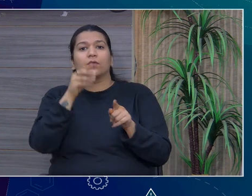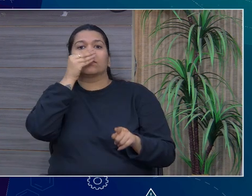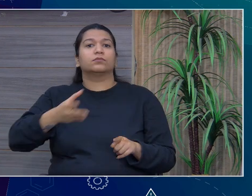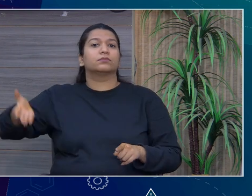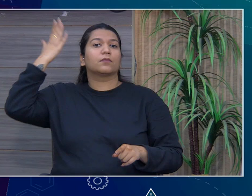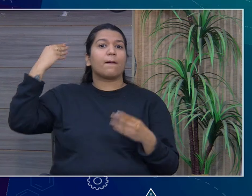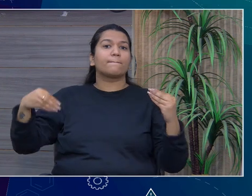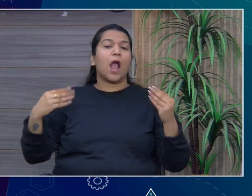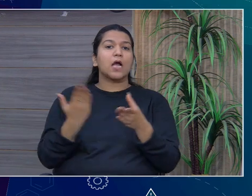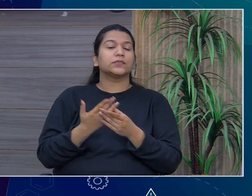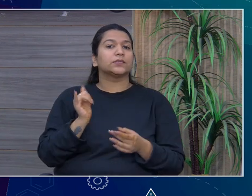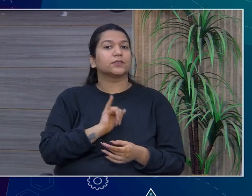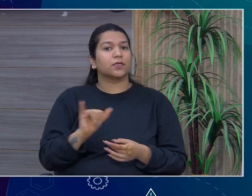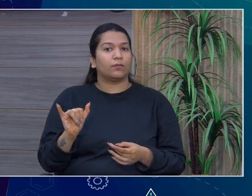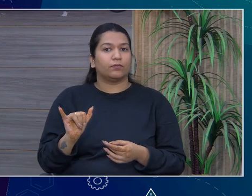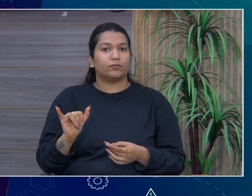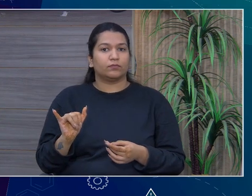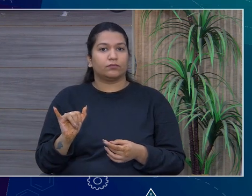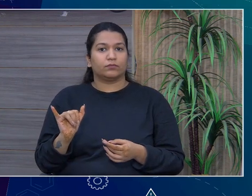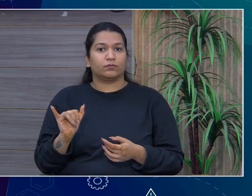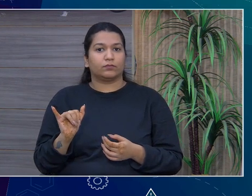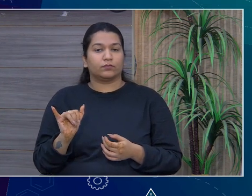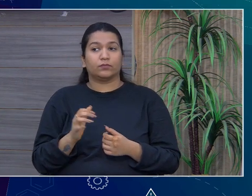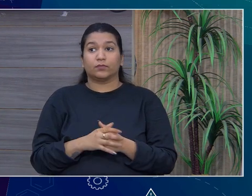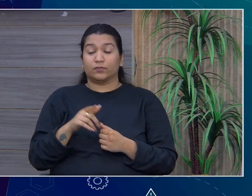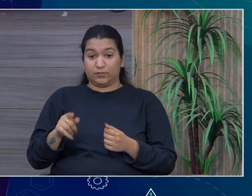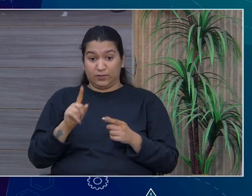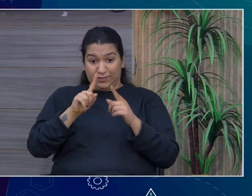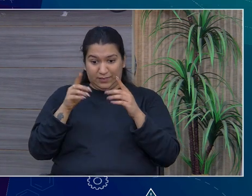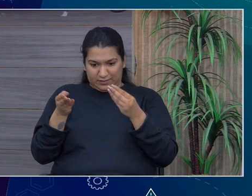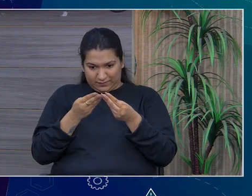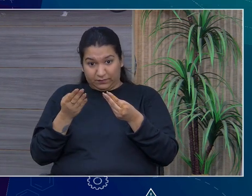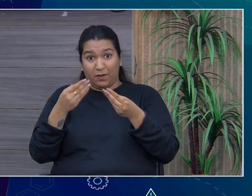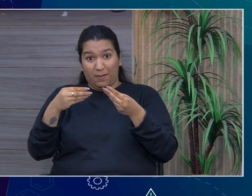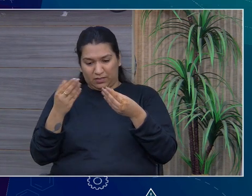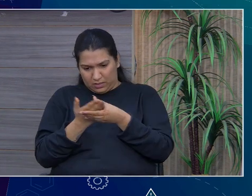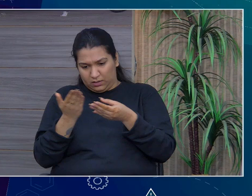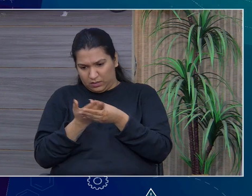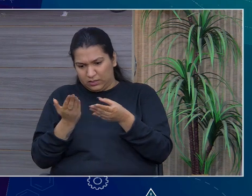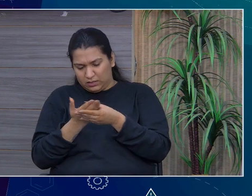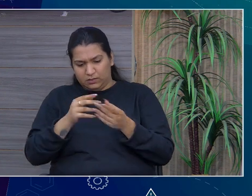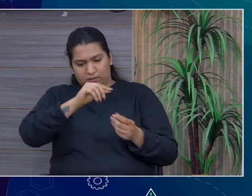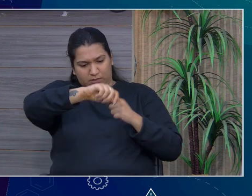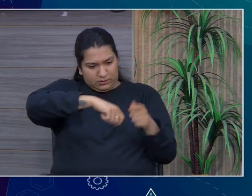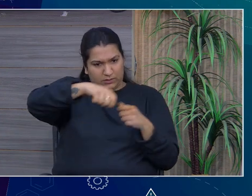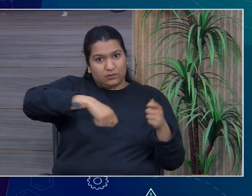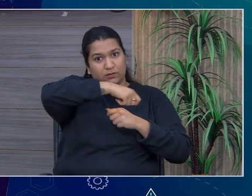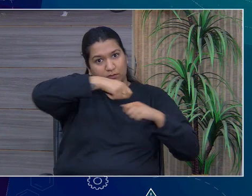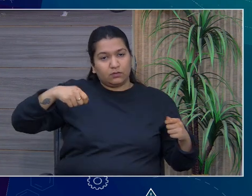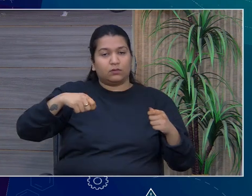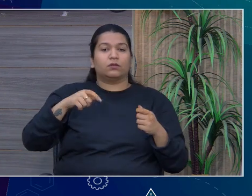मेंशन किया जाता था और फिर उसके बाद उन फोलियोज को एक के अंदर एक लगा करके उनको टाई करके कपड़े से बांध